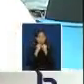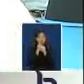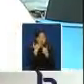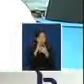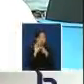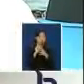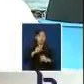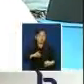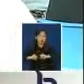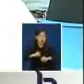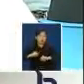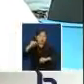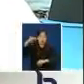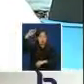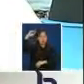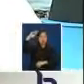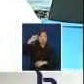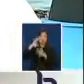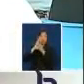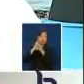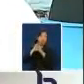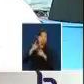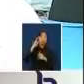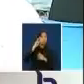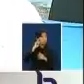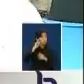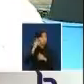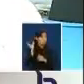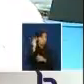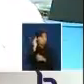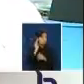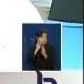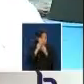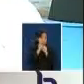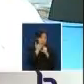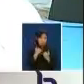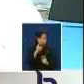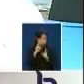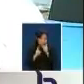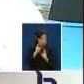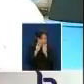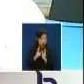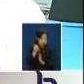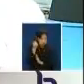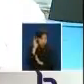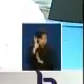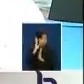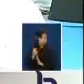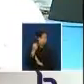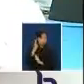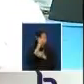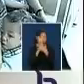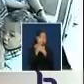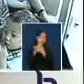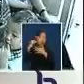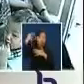งคือวัยรุ่นค่ะกับผู้ใหญ่ทราบว่าประมาณ14คนที่เสียชีวิตในปีนี้นะคะครึ่งนึงเป็นผู้ใหญ่ครึ่งนึงเป็นเด็กสมัยก่อนเป็นโรค